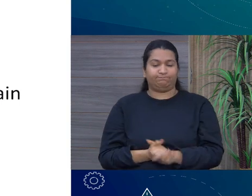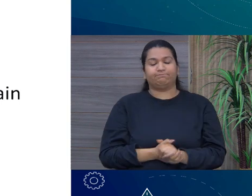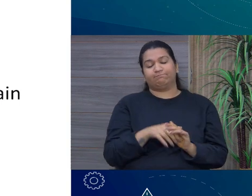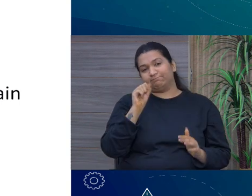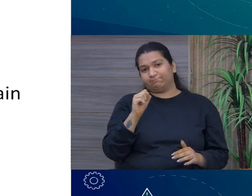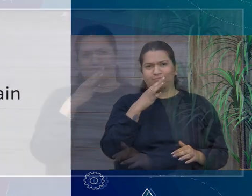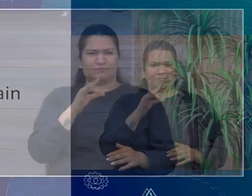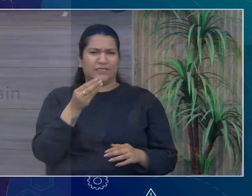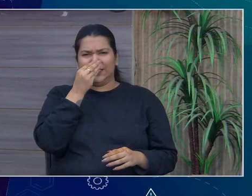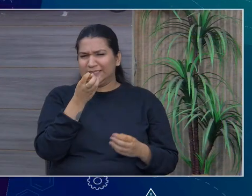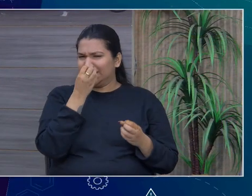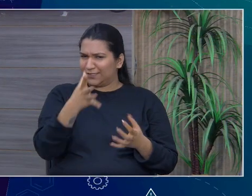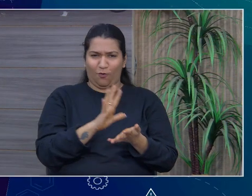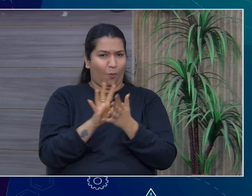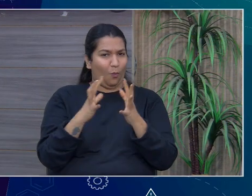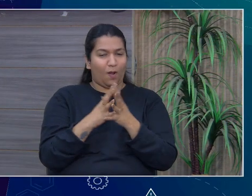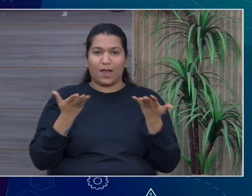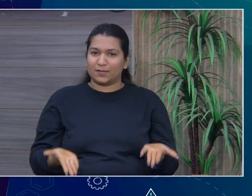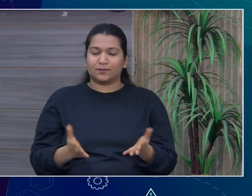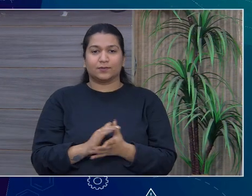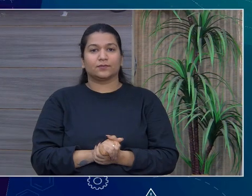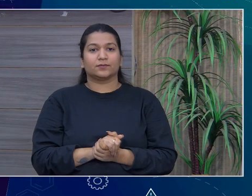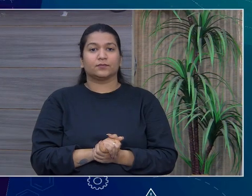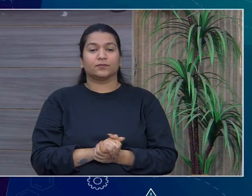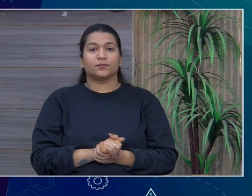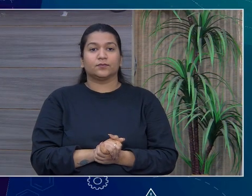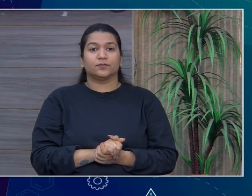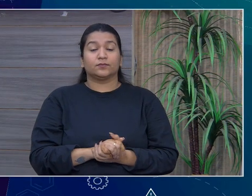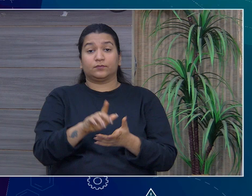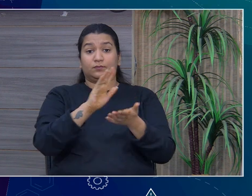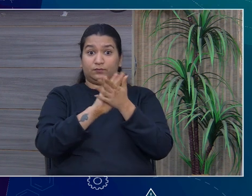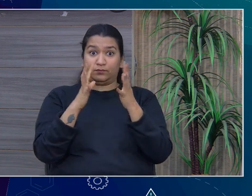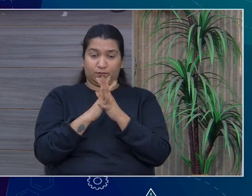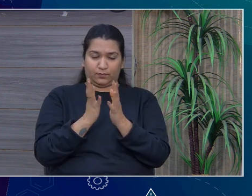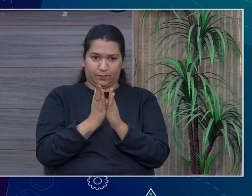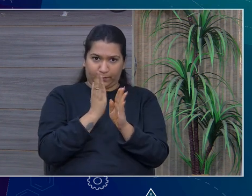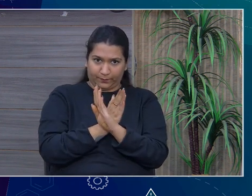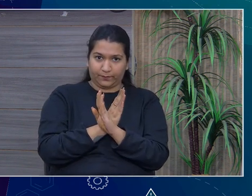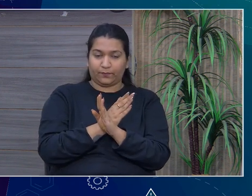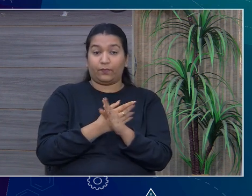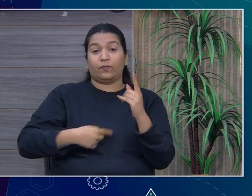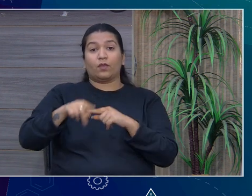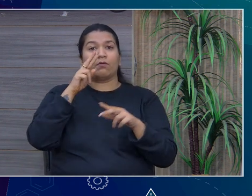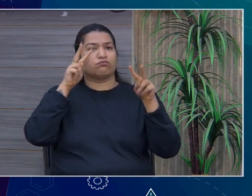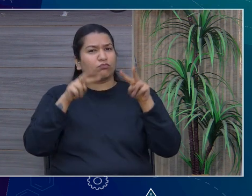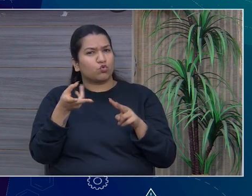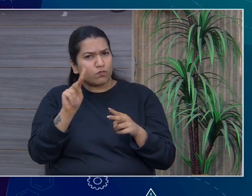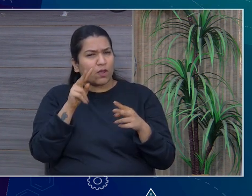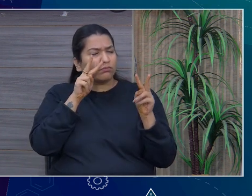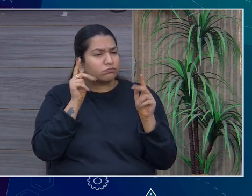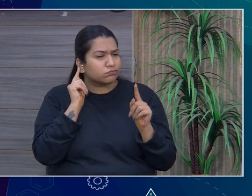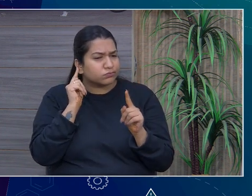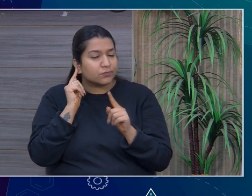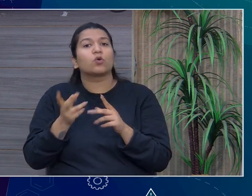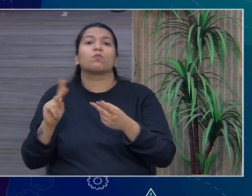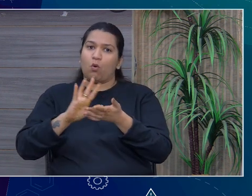इतना कोई कठिन होमवर्क नहीं है, आप आराम से कर सकते हैं। एक छोटा सा इंट जरूर है कि आप इस होमवर्क को करने से पहले ये वाला जो सेशन है इसको दोबारा से आप देख सकते हैं, सुन सकते हैं,